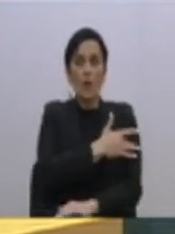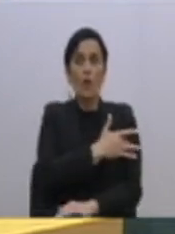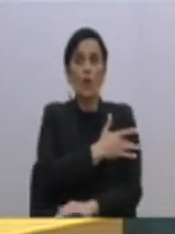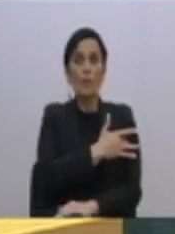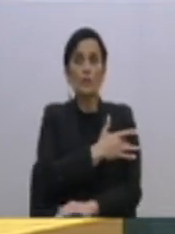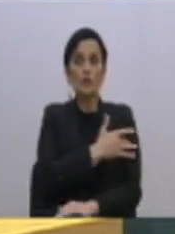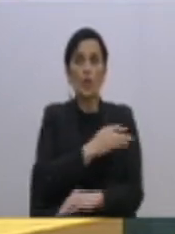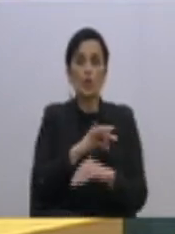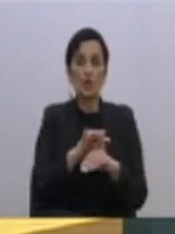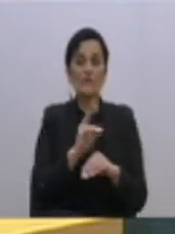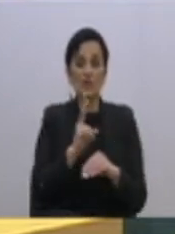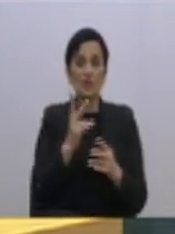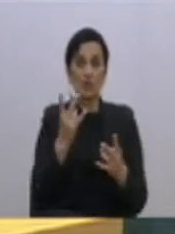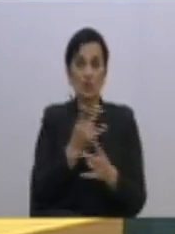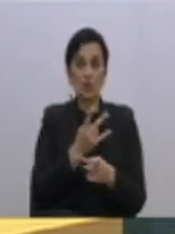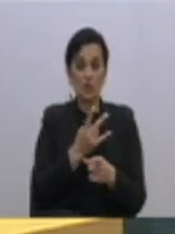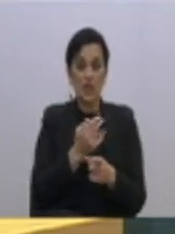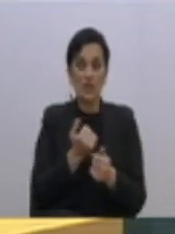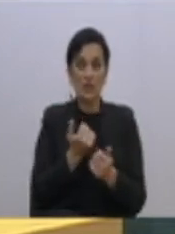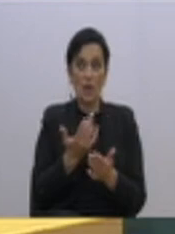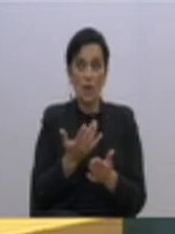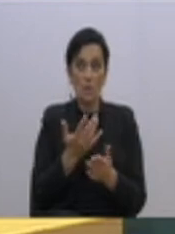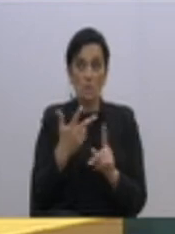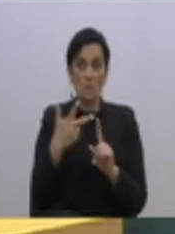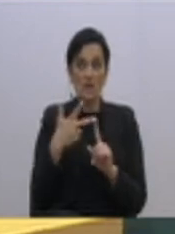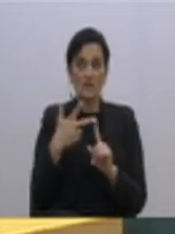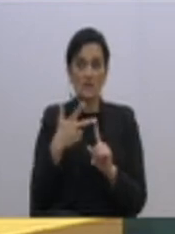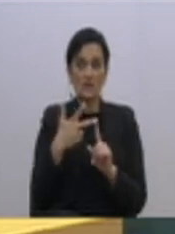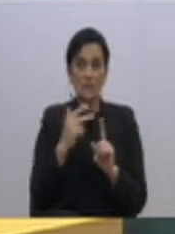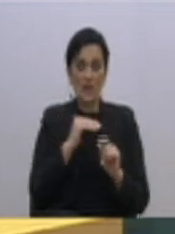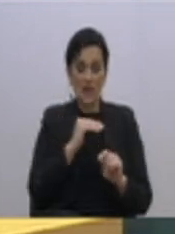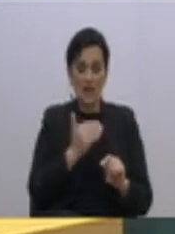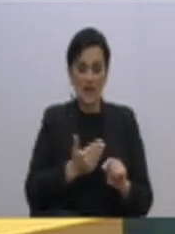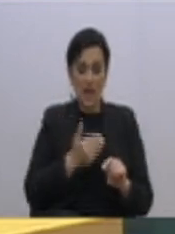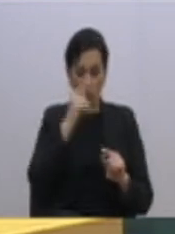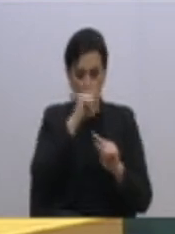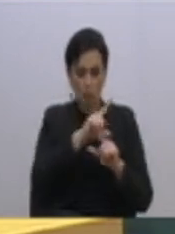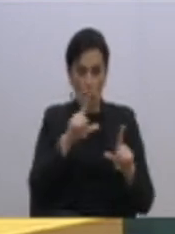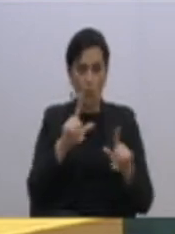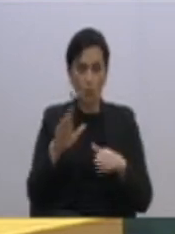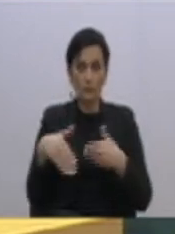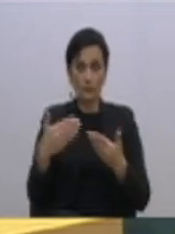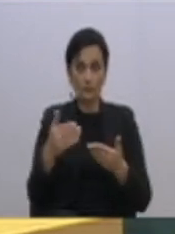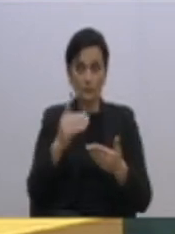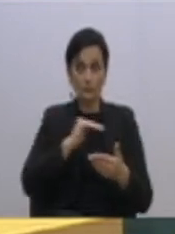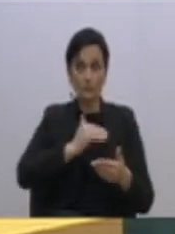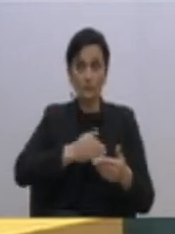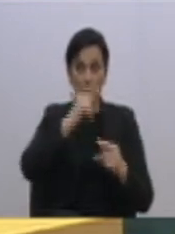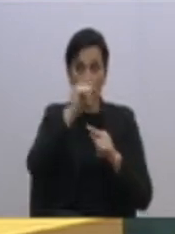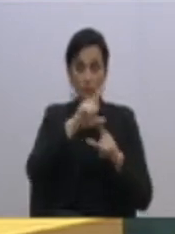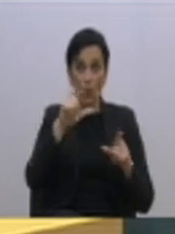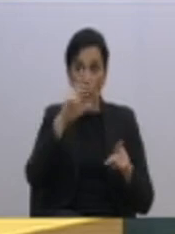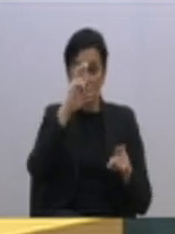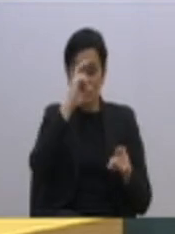მომსახურების გაწევა, ვისაც ჭირდება იმათი რაოდენობა. და მესამე, კერძო სკოლებს თავაზობთ, ხო? კერძო სკოლებში სახელმწიფოს